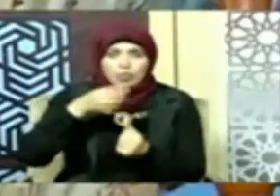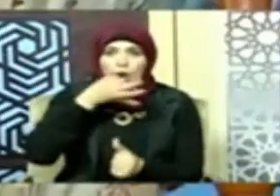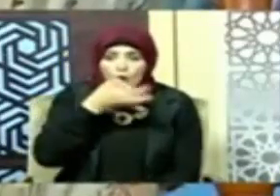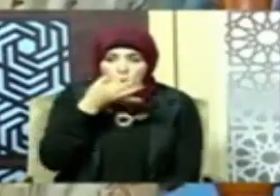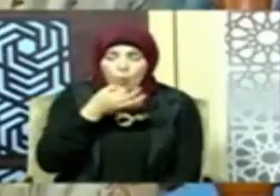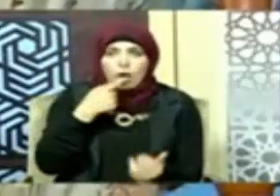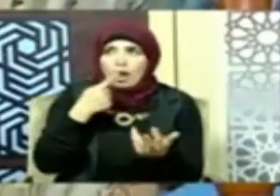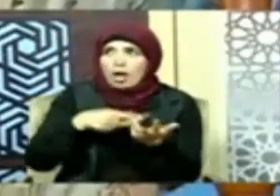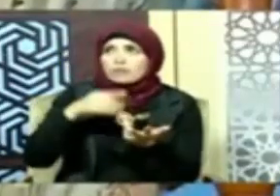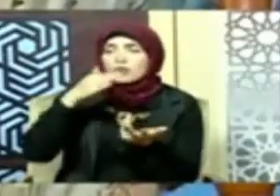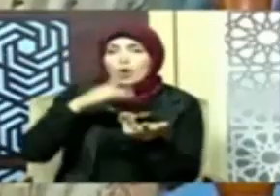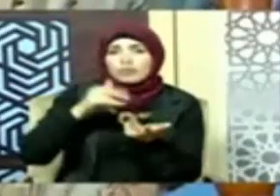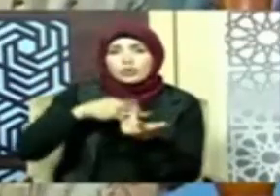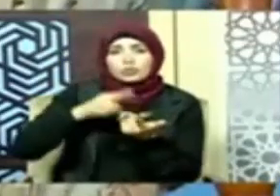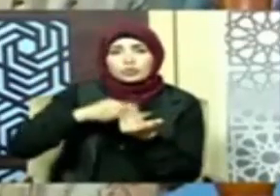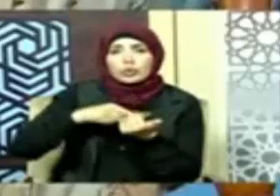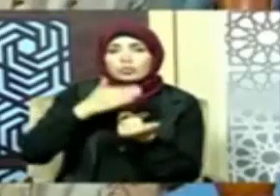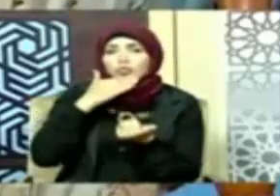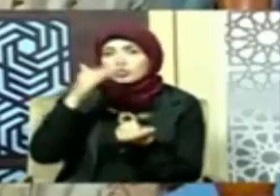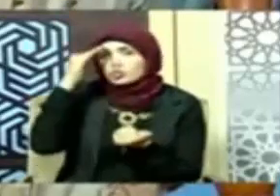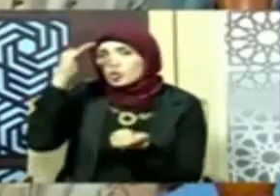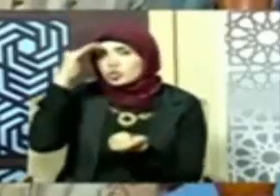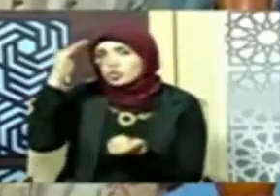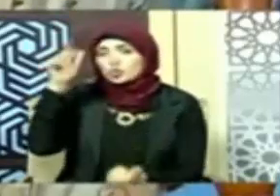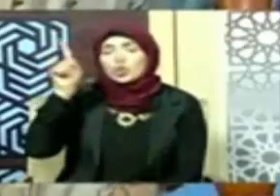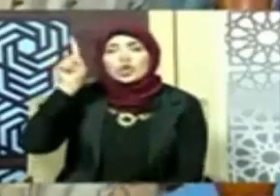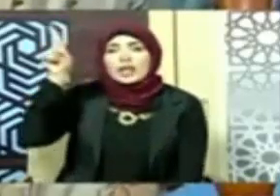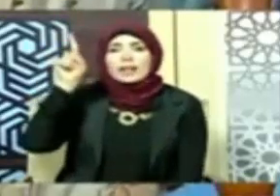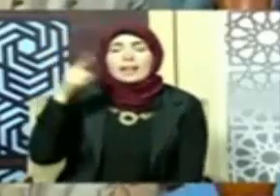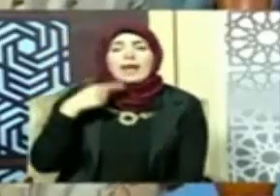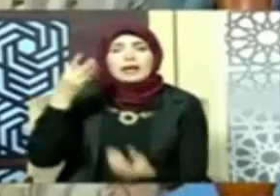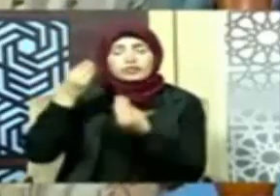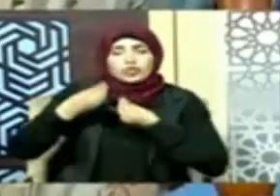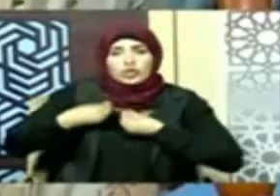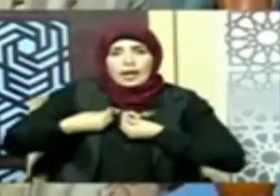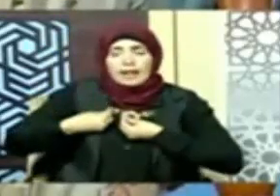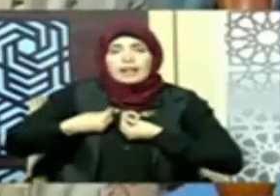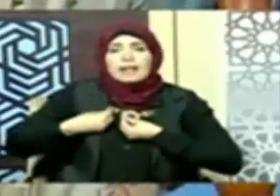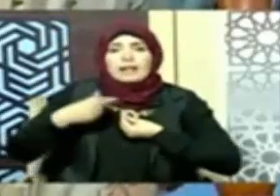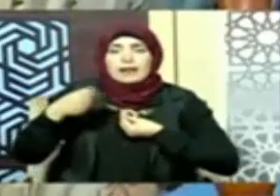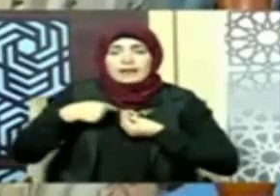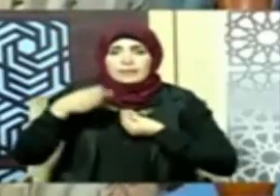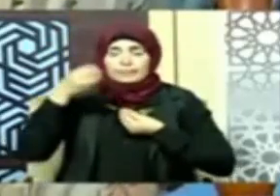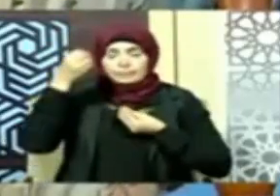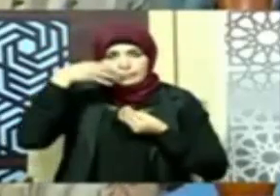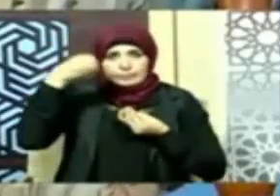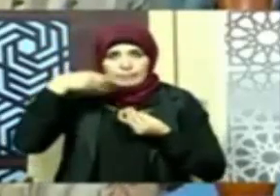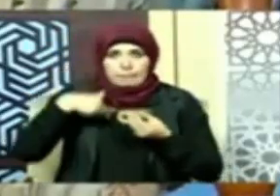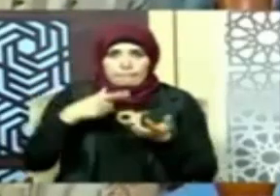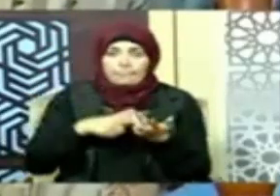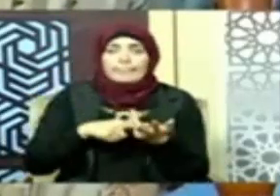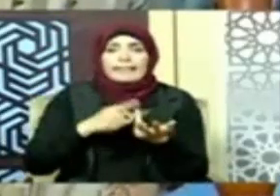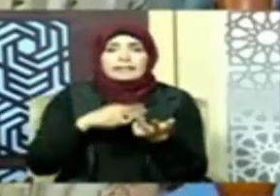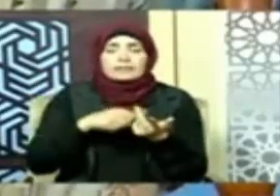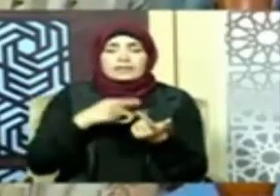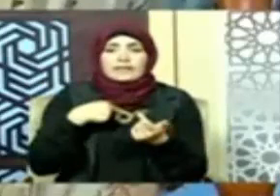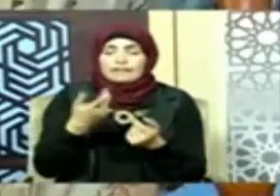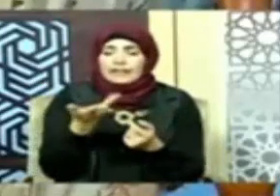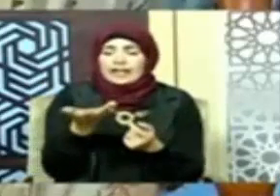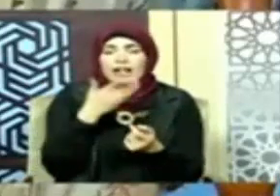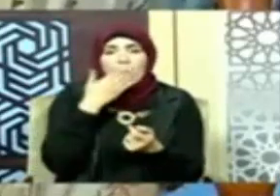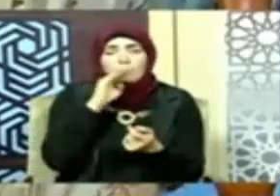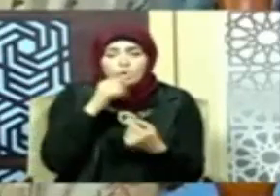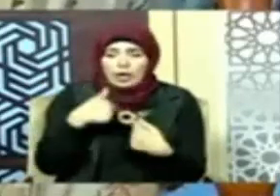صنيعة فضل الله أن جعلت إليك لا لك عند الناس